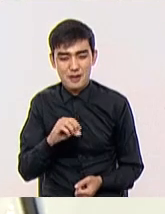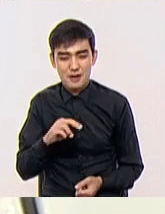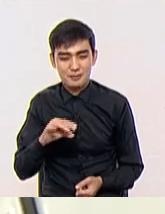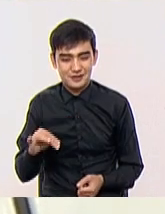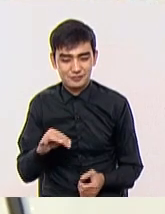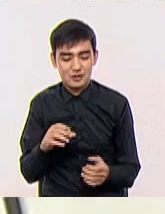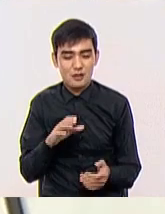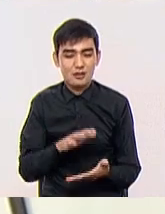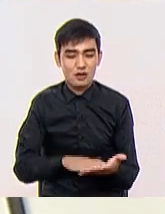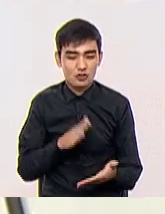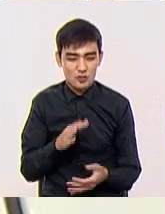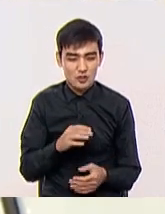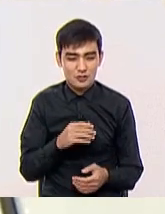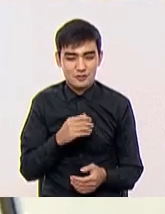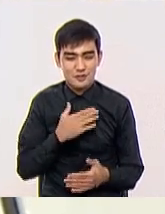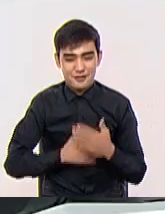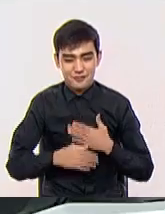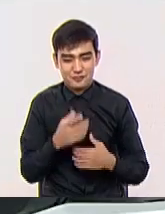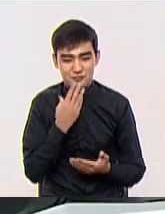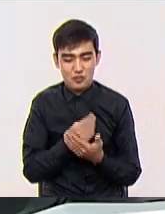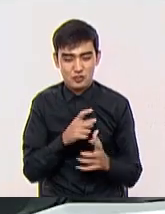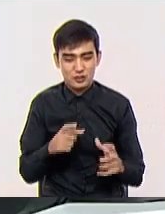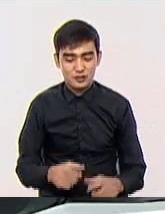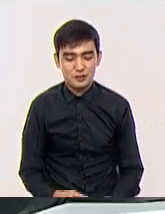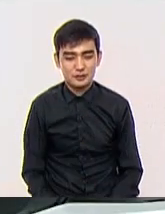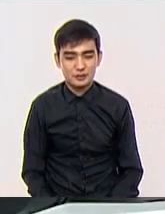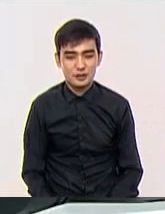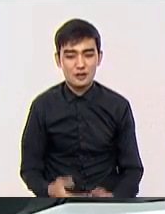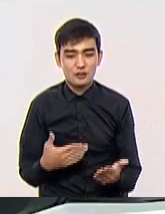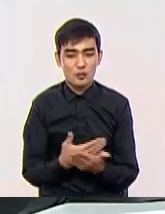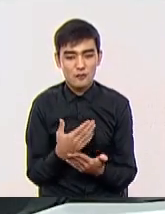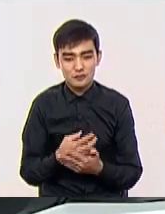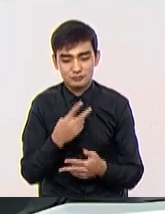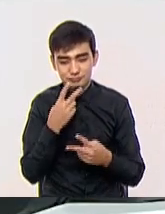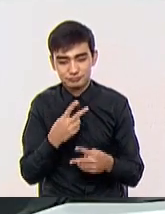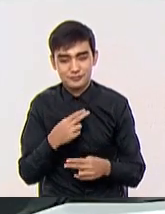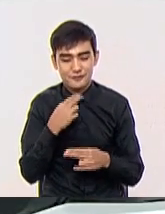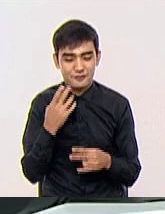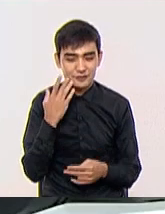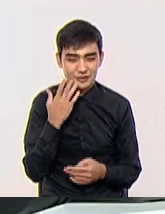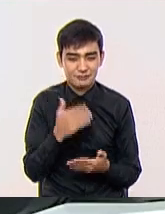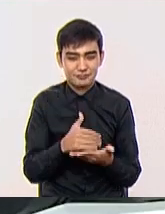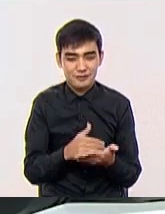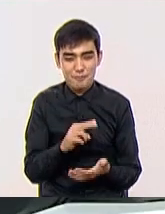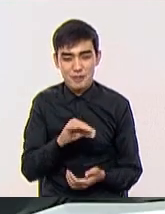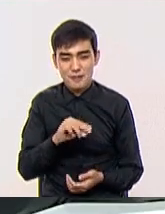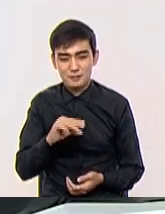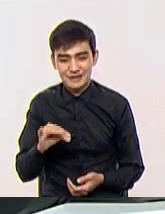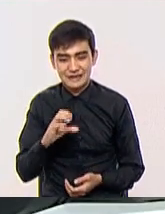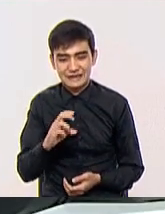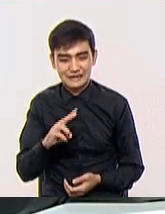будут продолжать радовать своих потребителей. Следите за новостями на официальных страничках